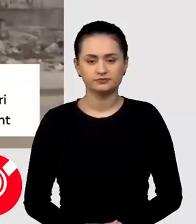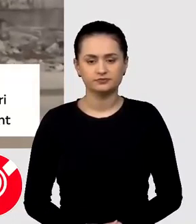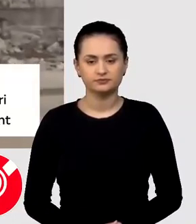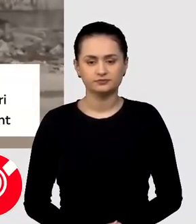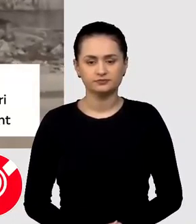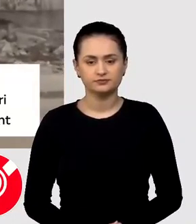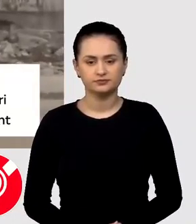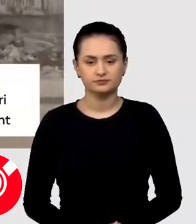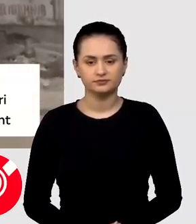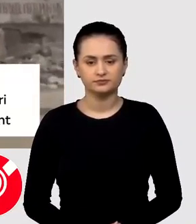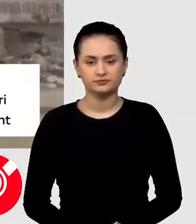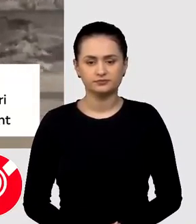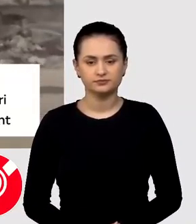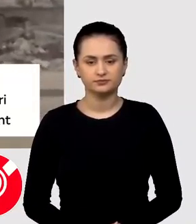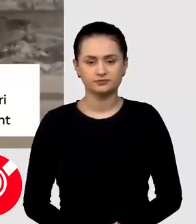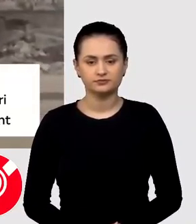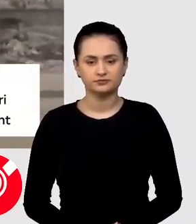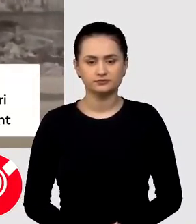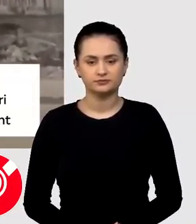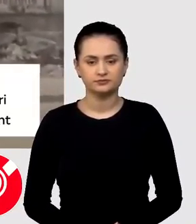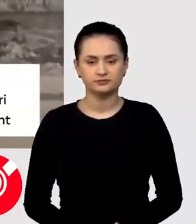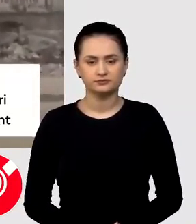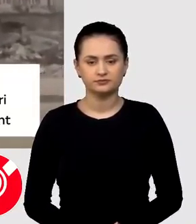Da, cășmar, cășmar.